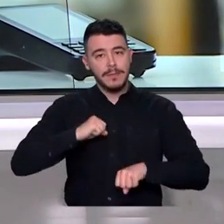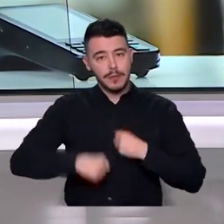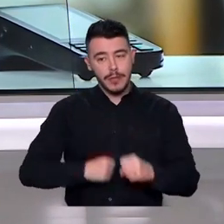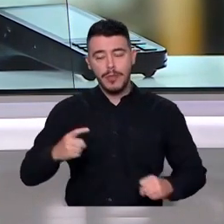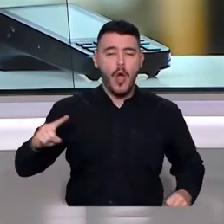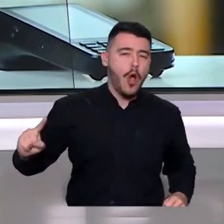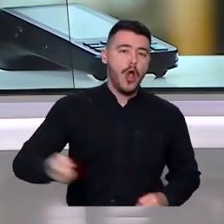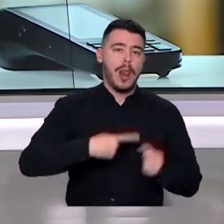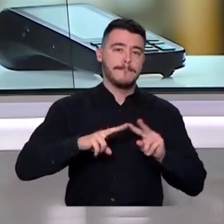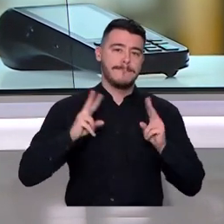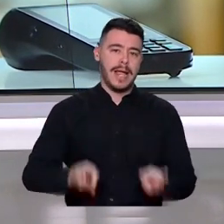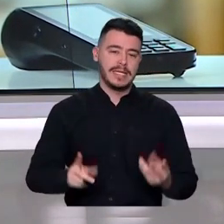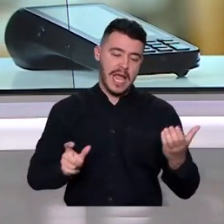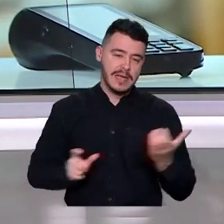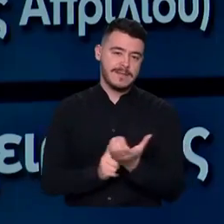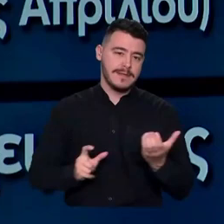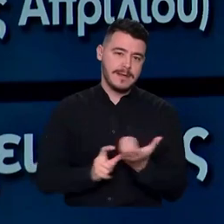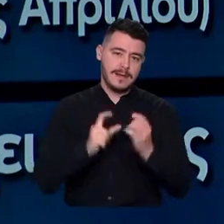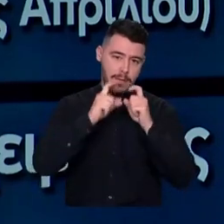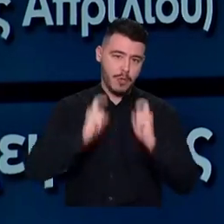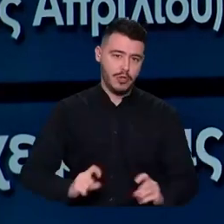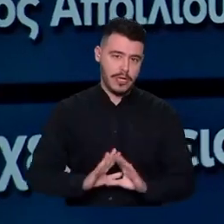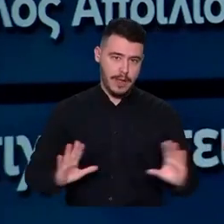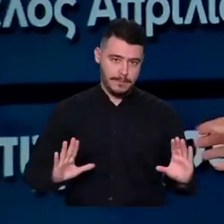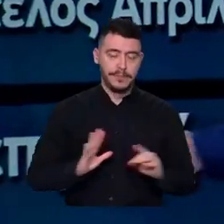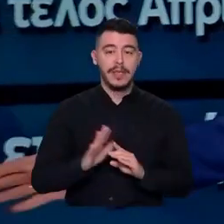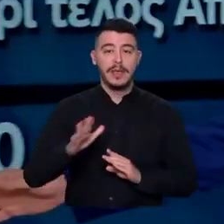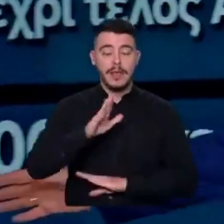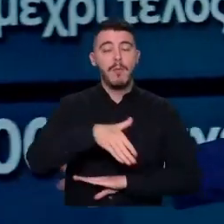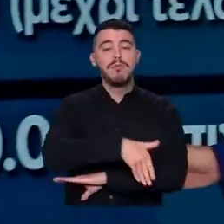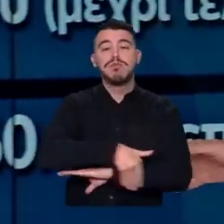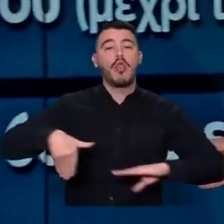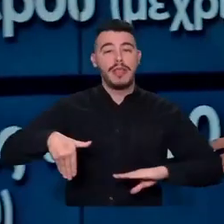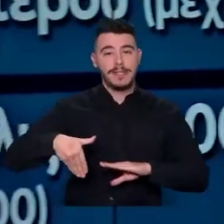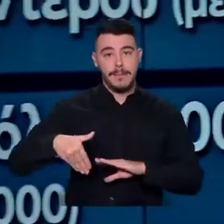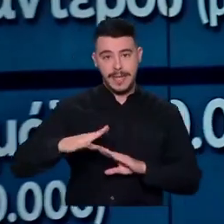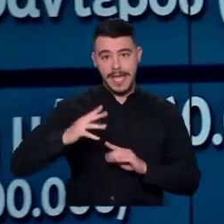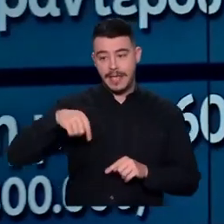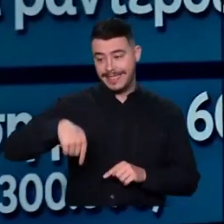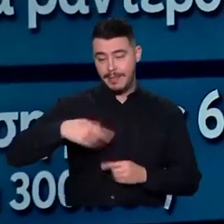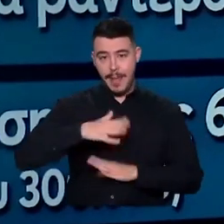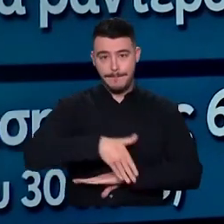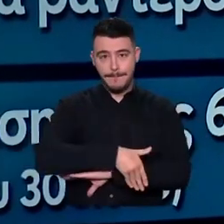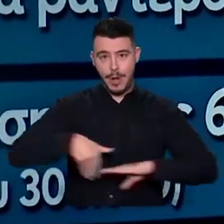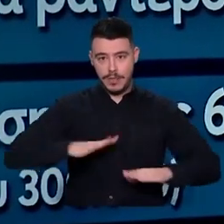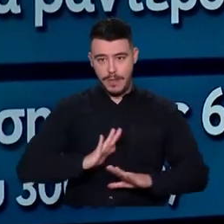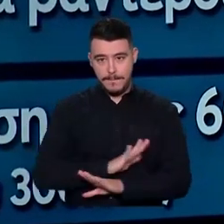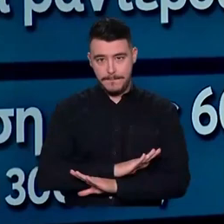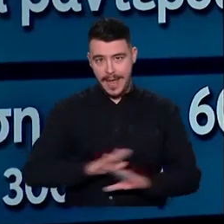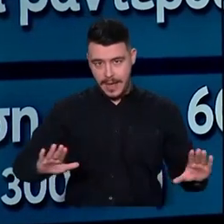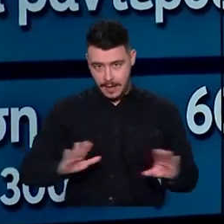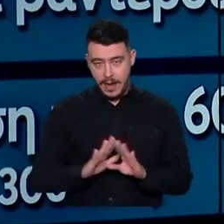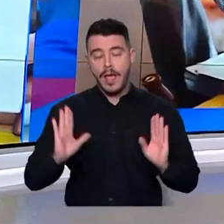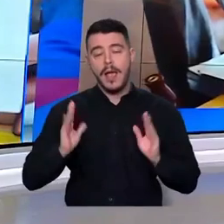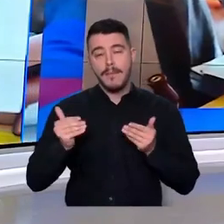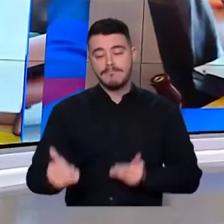προχώρησε ναι θα πω το εξής η προθεσμία ήταν απαραίτητη γιατί προφανώς βλέπουμε εδώ ότι αν άρχιζε να εφαρμόζεται το μέτρο δεν θα υπήρχε